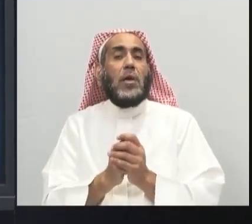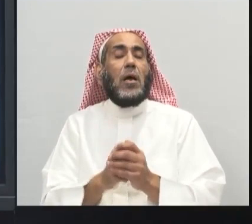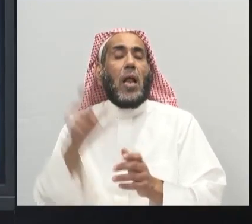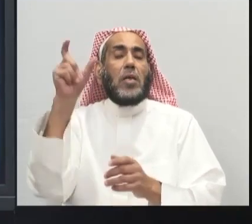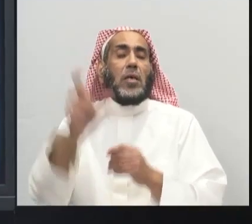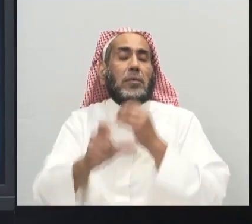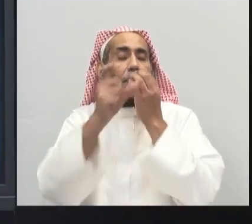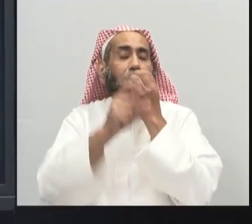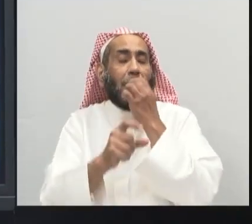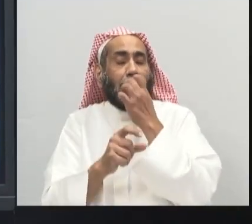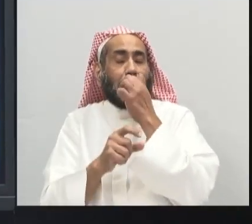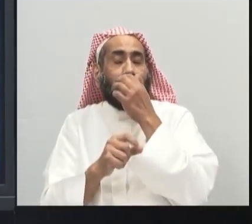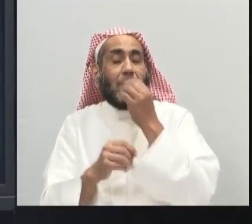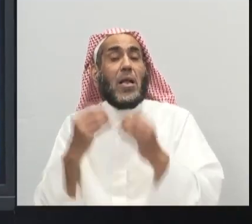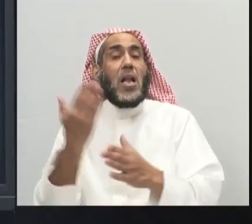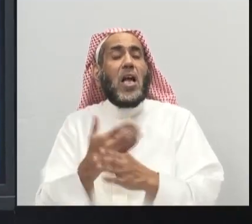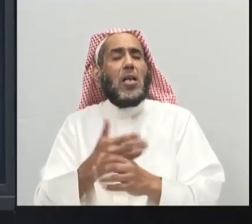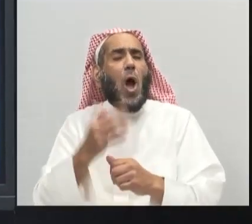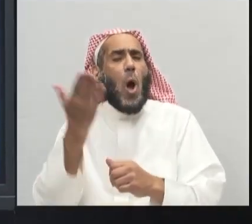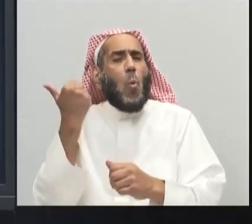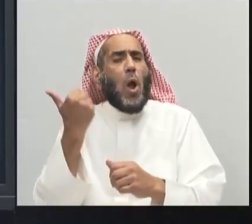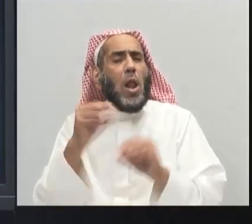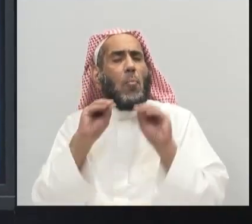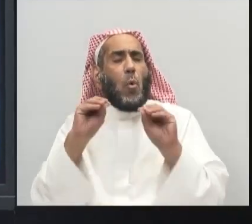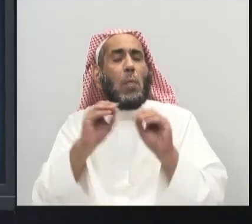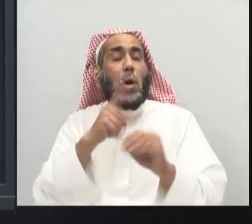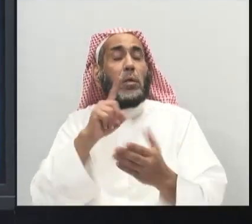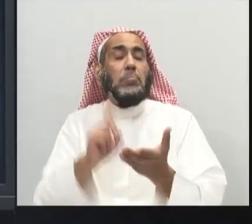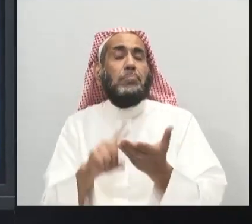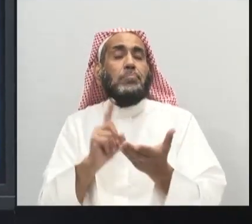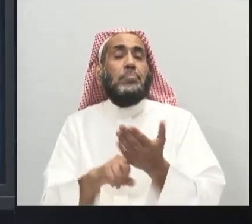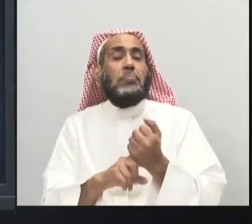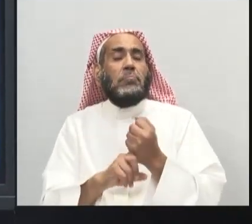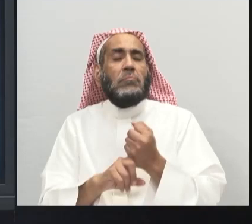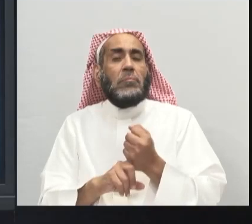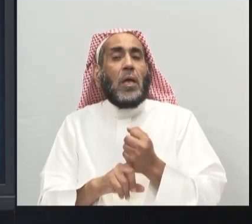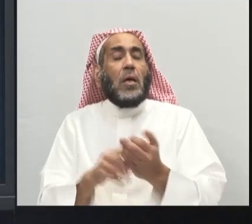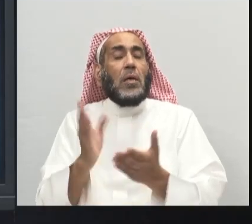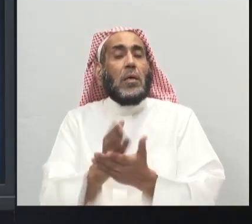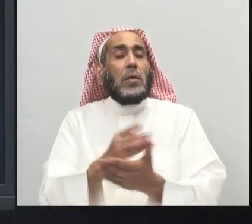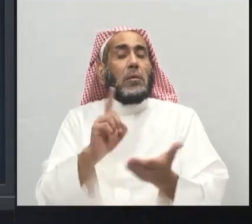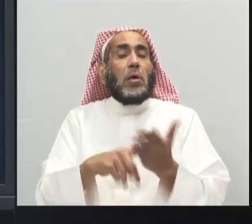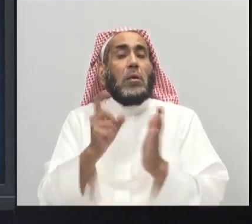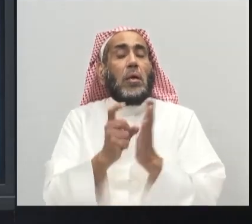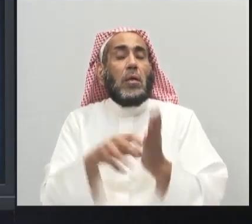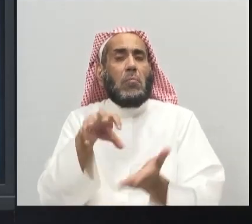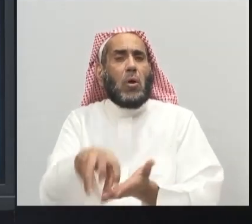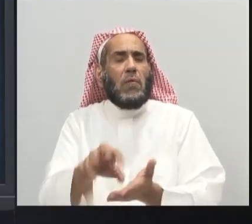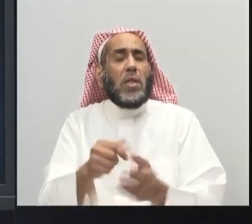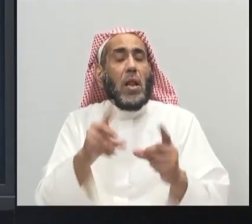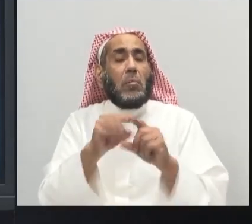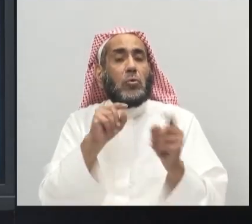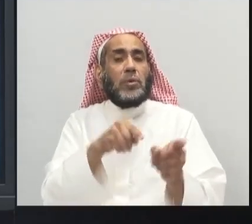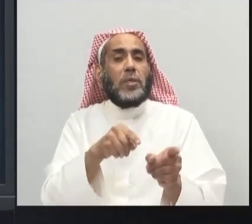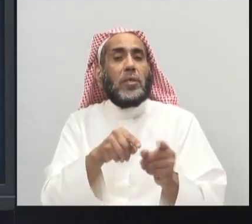الاشخاص من حيث الاشخاص لان سبق وذكرنا انه انه نطاق تطبيق القانون من حيث المكان فان المقصود